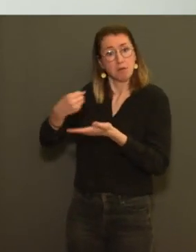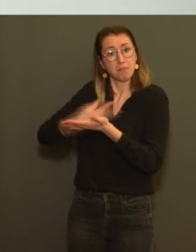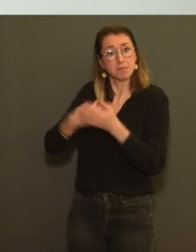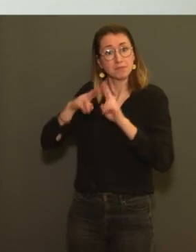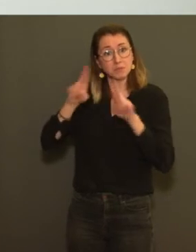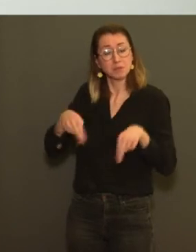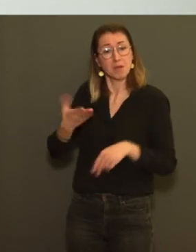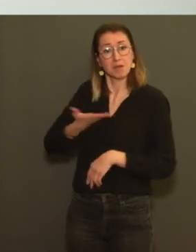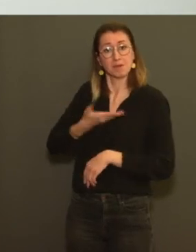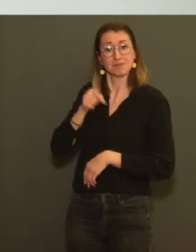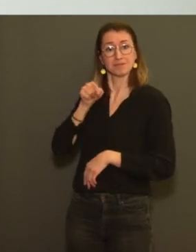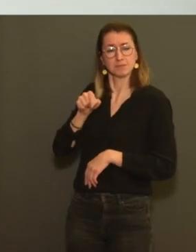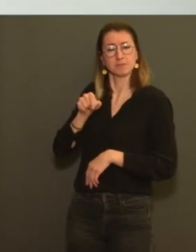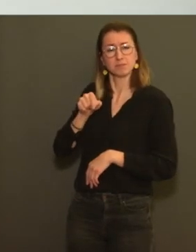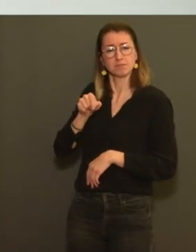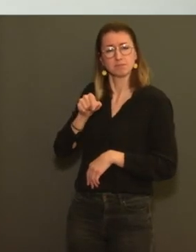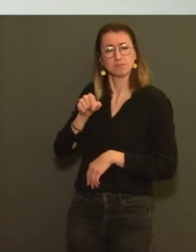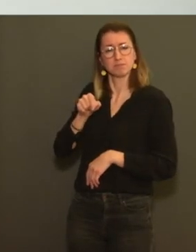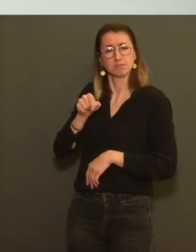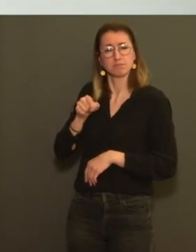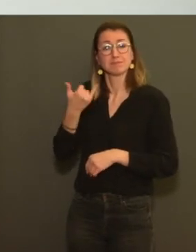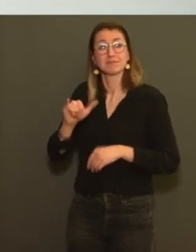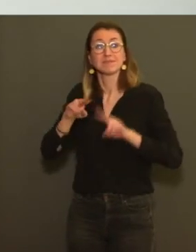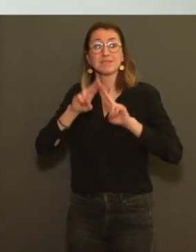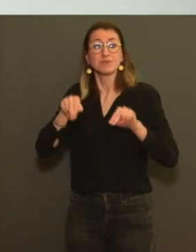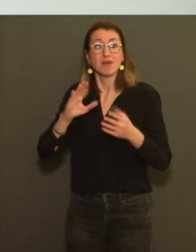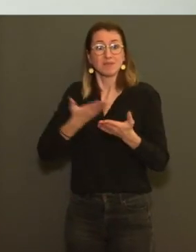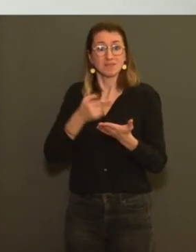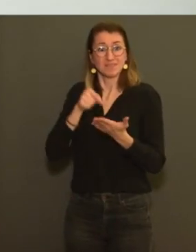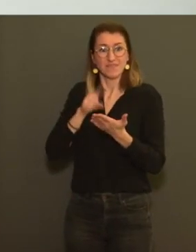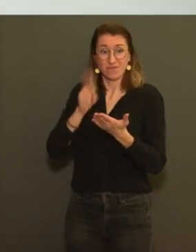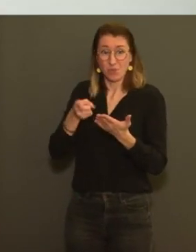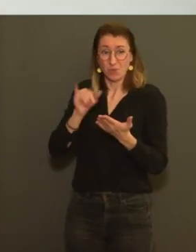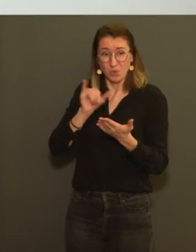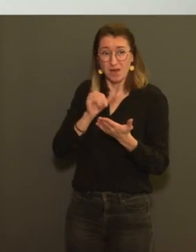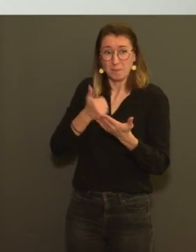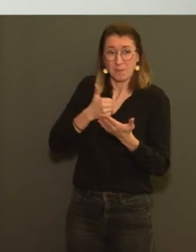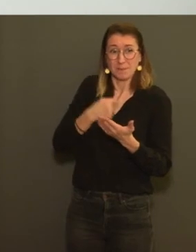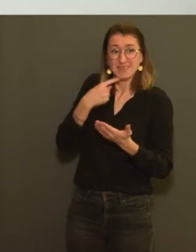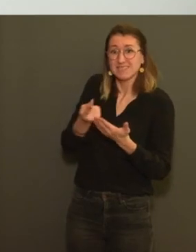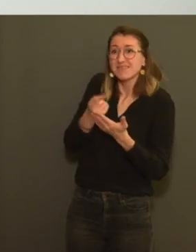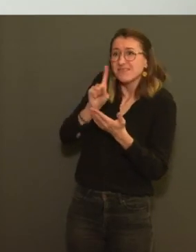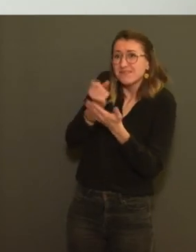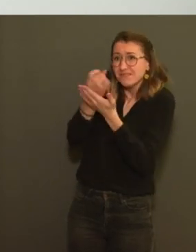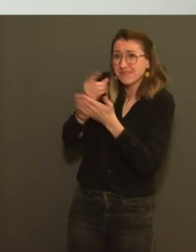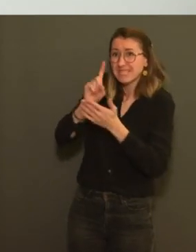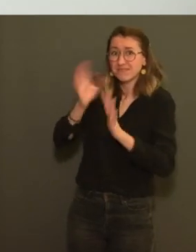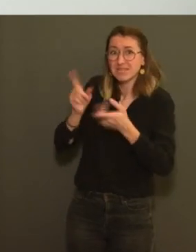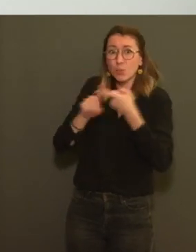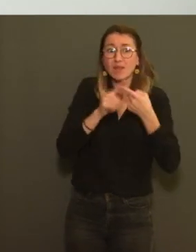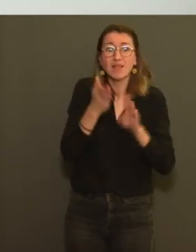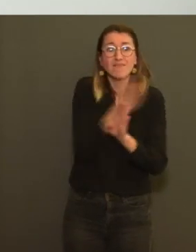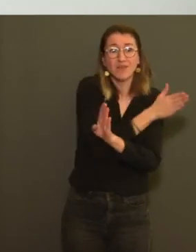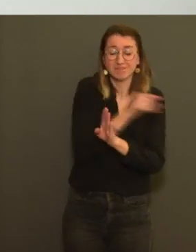symptômes qui sont testés, qu'il faut absolument que vous puissiez donner au niveau de tracing vos contacts de manière à ce que justement